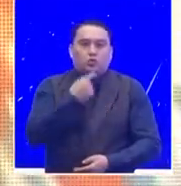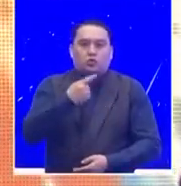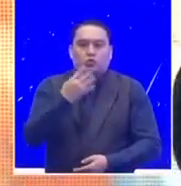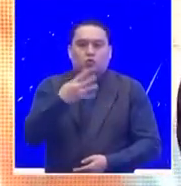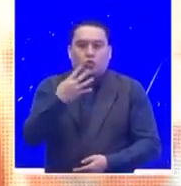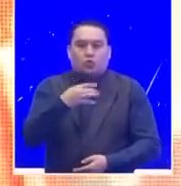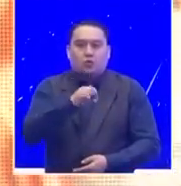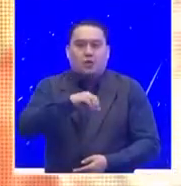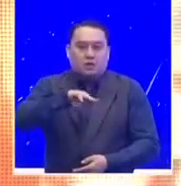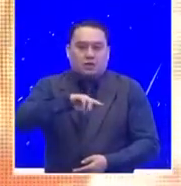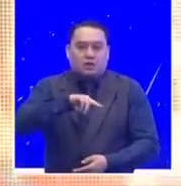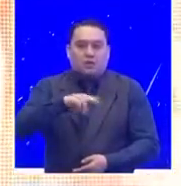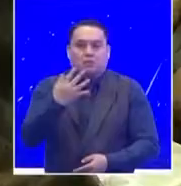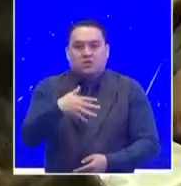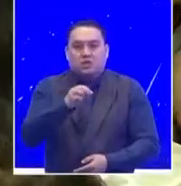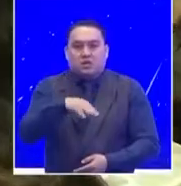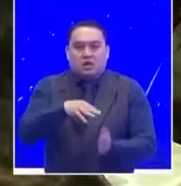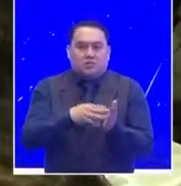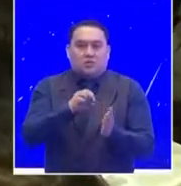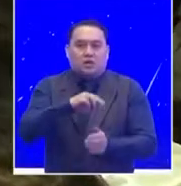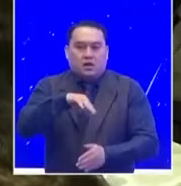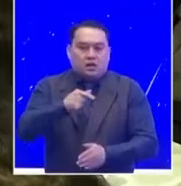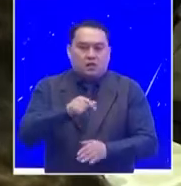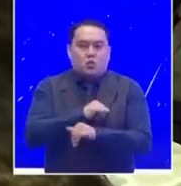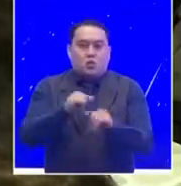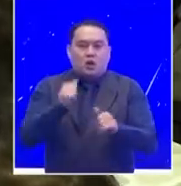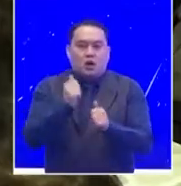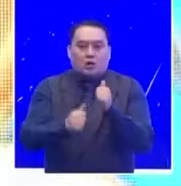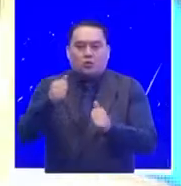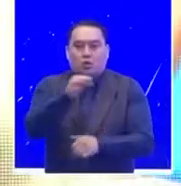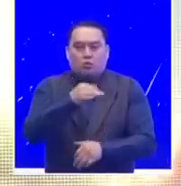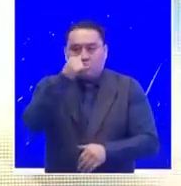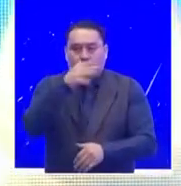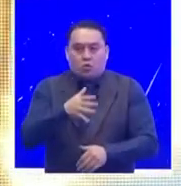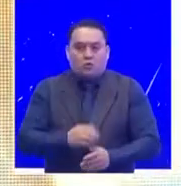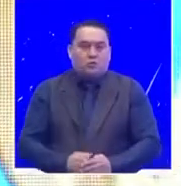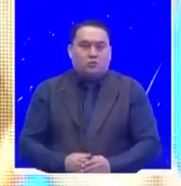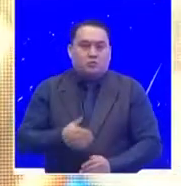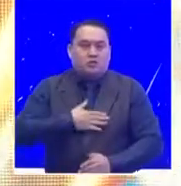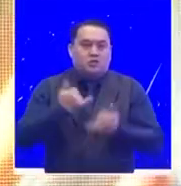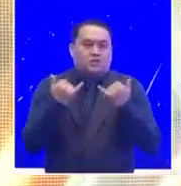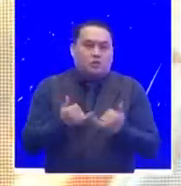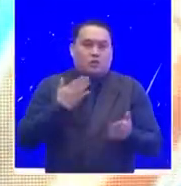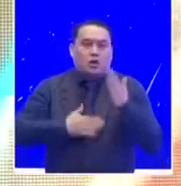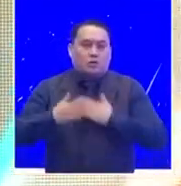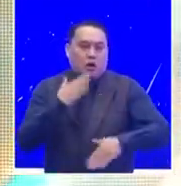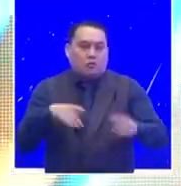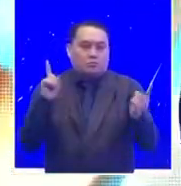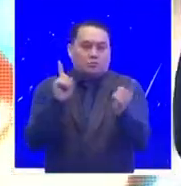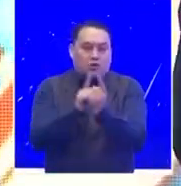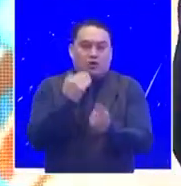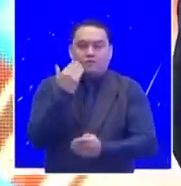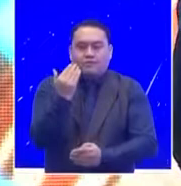40 миллиардов, стало 59 миллиардов. Значимо? Это не каждая область может. Сегодня мы очень рады с вами вместе присутствовать.